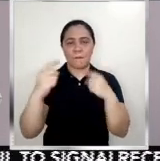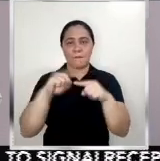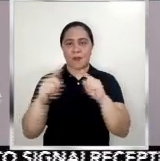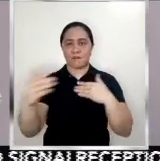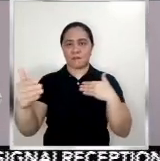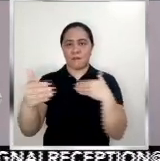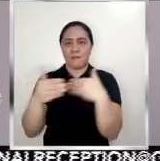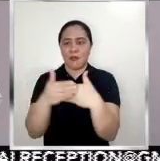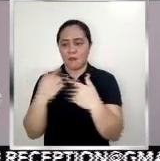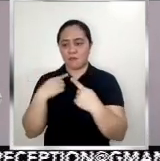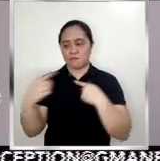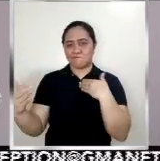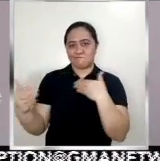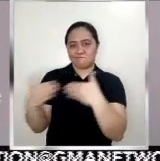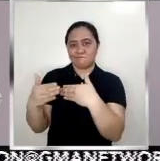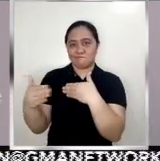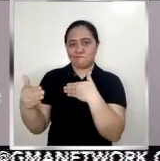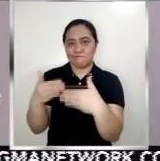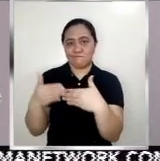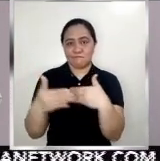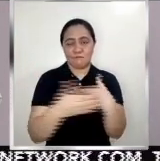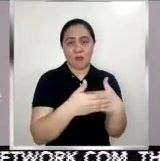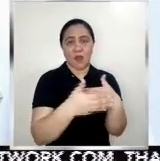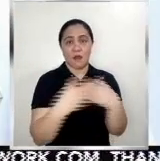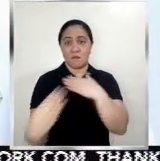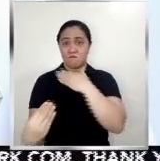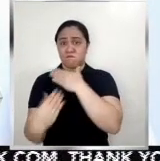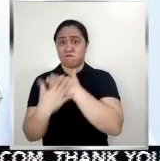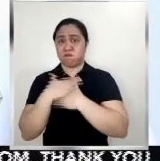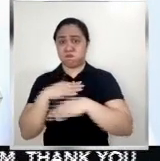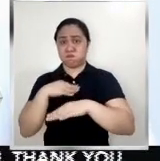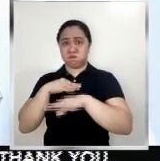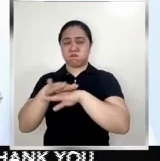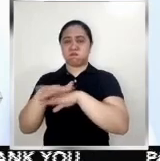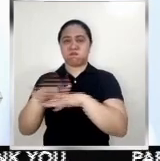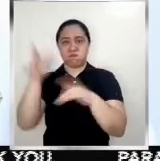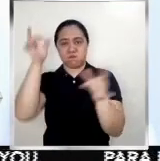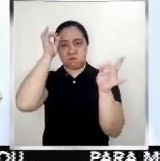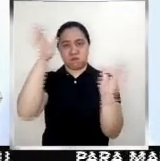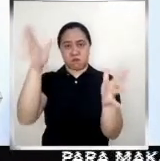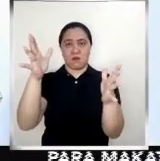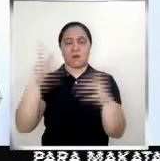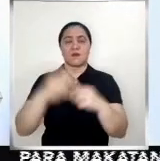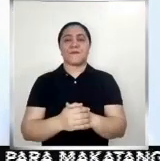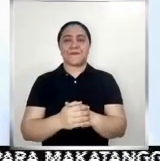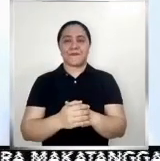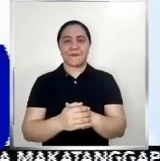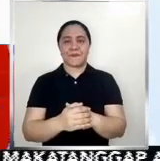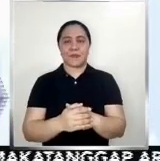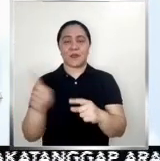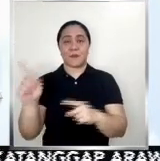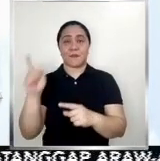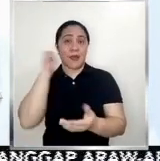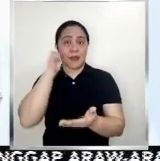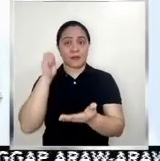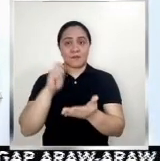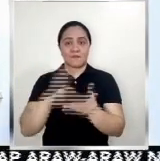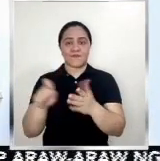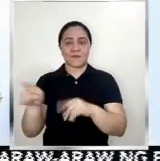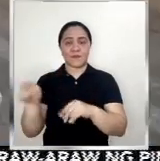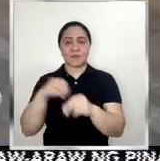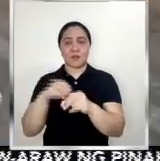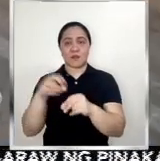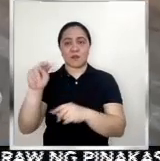na magkahawahan po tayo mas tumataas. Sabi ni Cabinet Secretary Carlo Nograles, co-chairperson ng